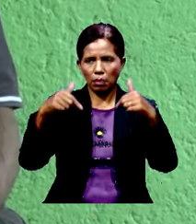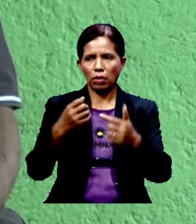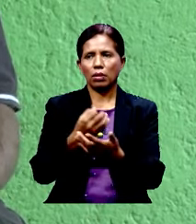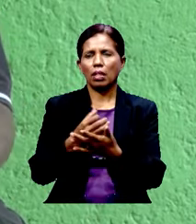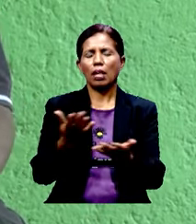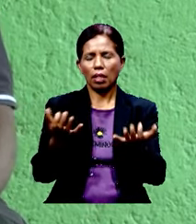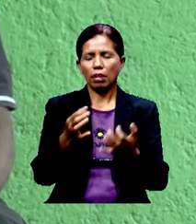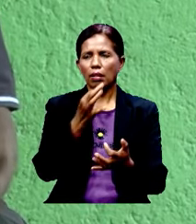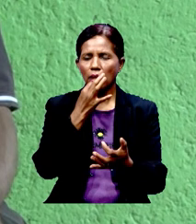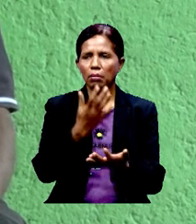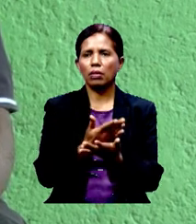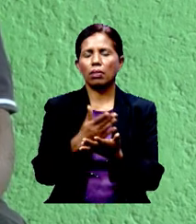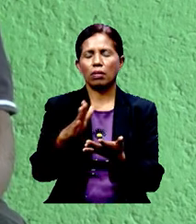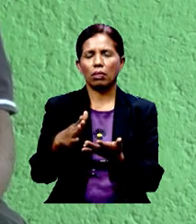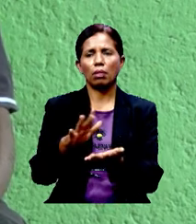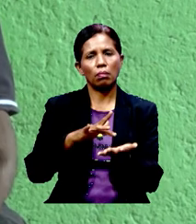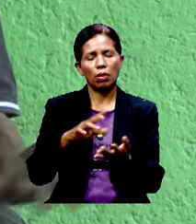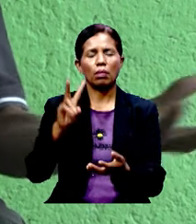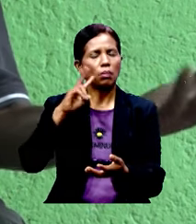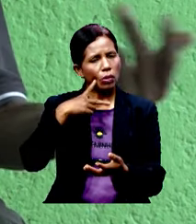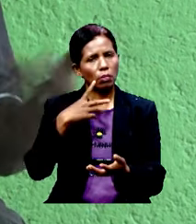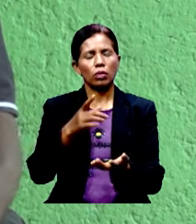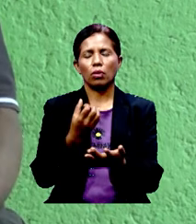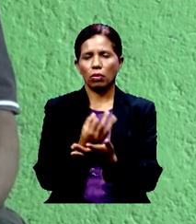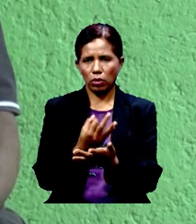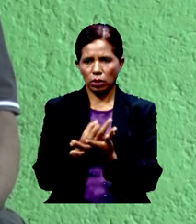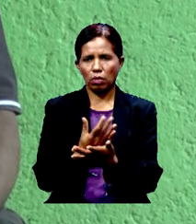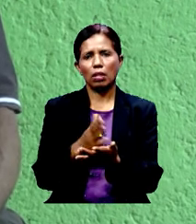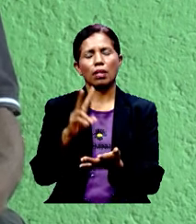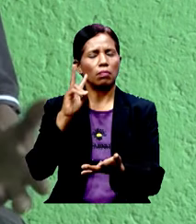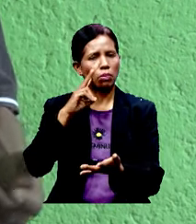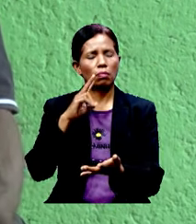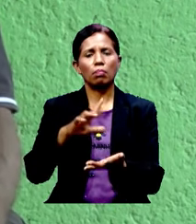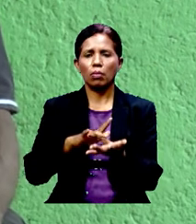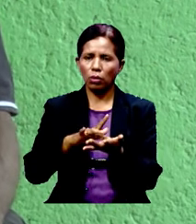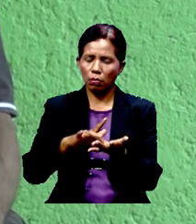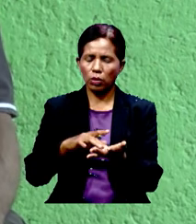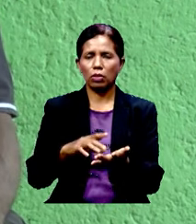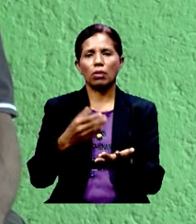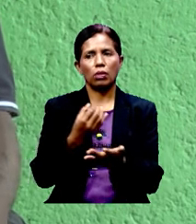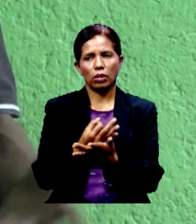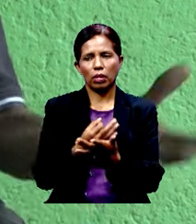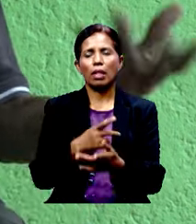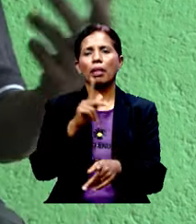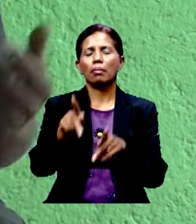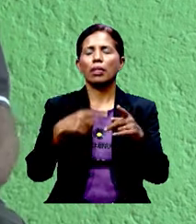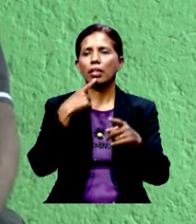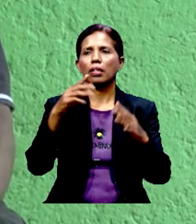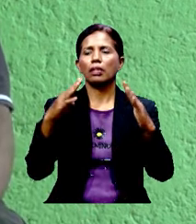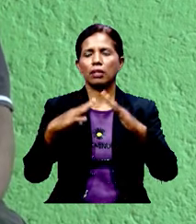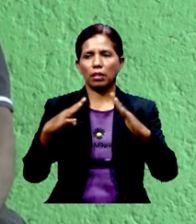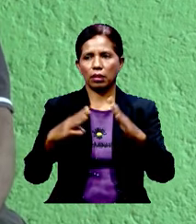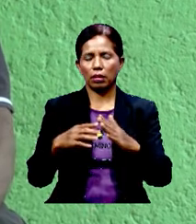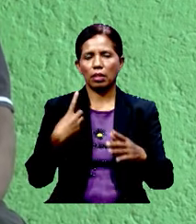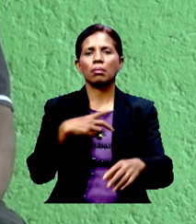mas osan semur tanda osan wata ting lah osan ne ma ema dia sidari mai be saitan hasti tawa